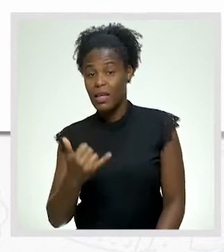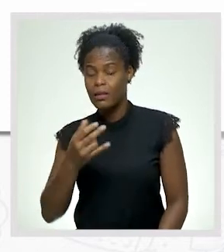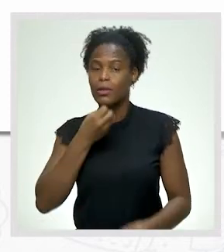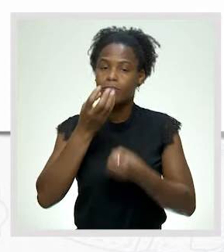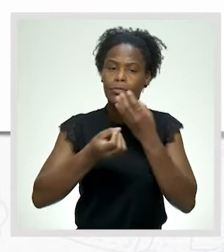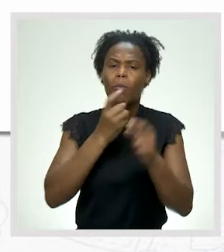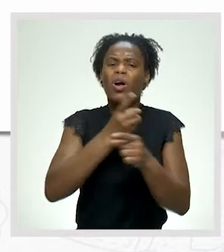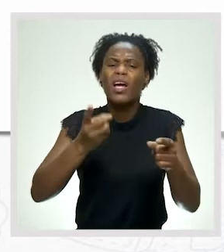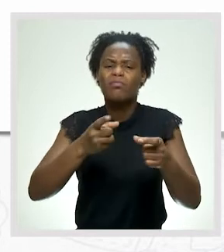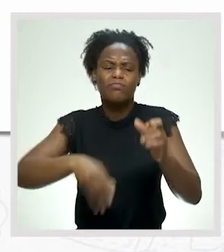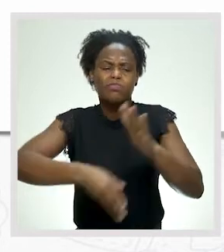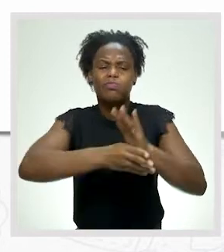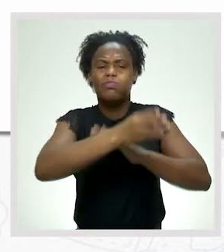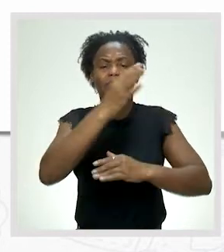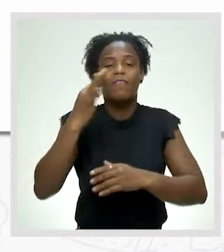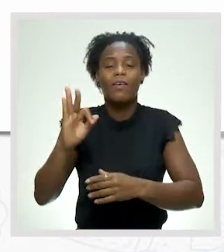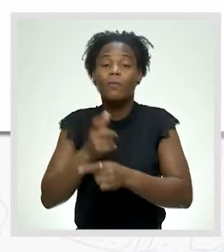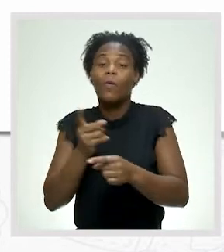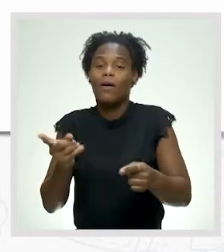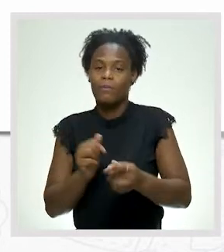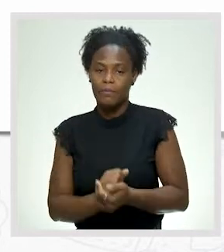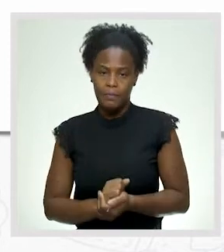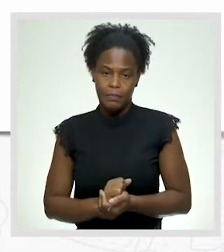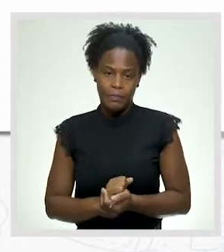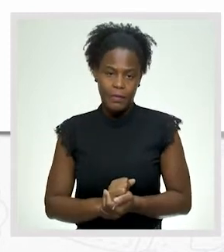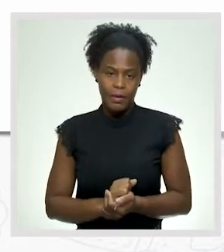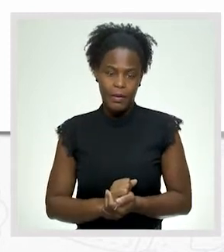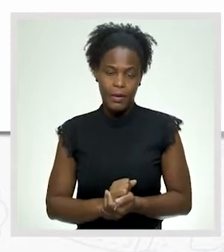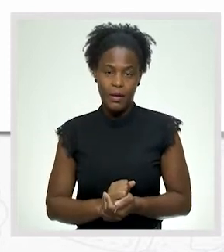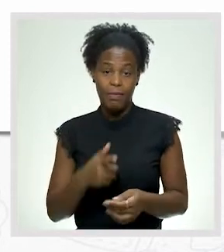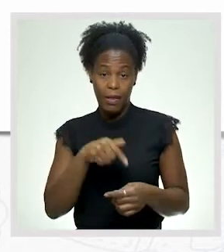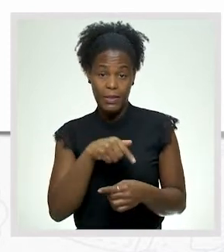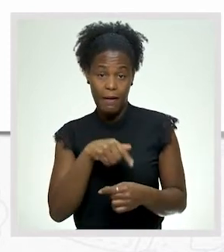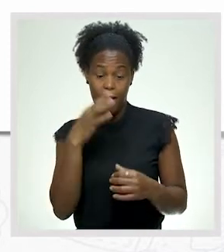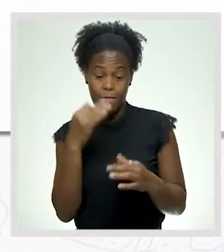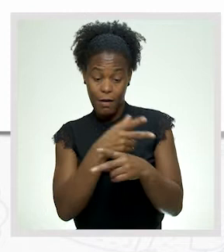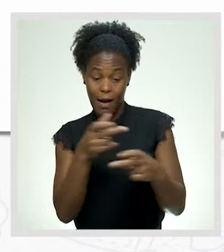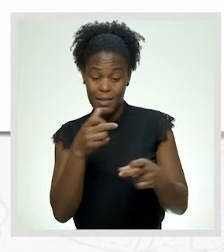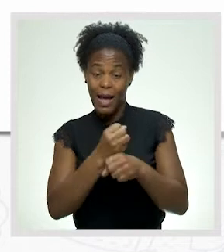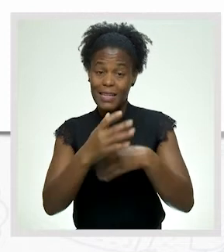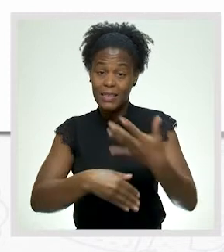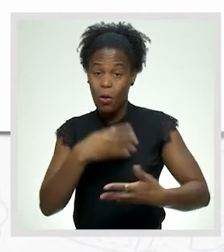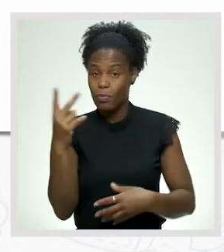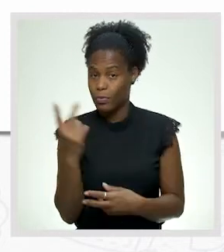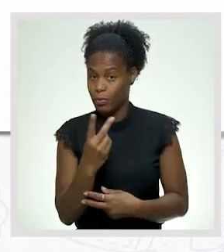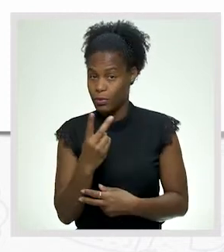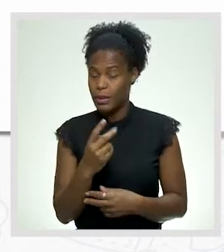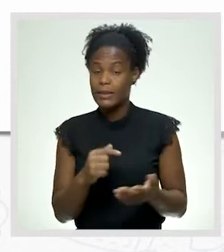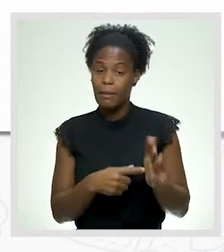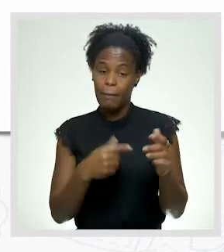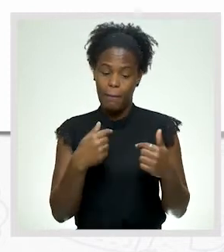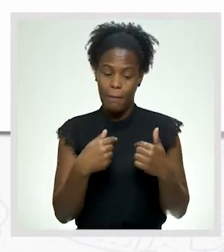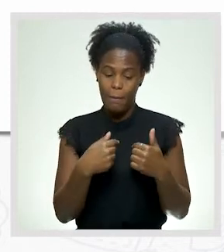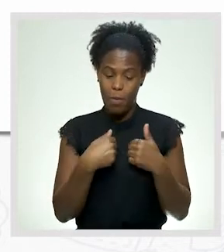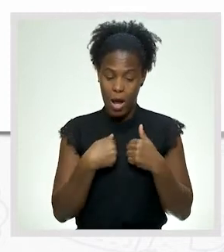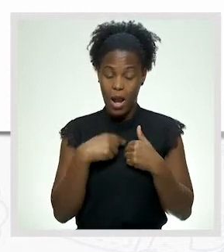la France. Vous avez une phrase et dans cette phrase, on a deux actions. D'accord? Moi, là,